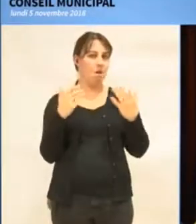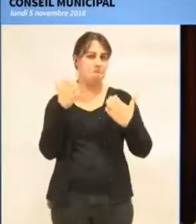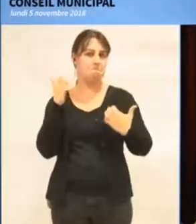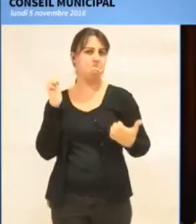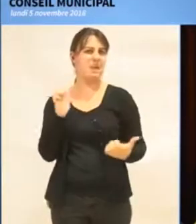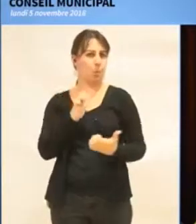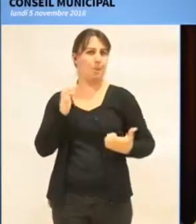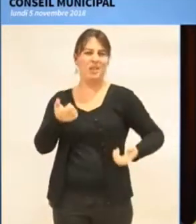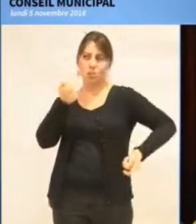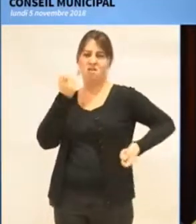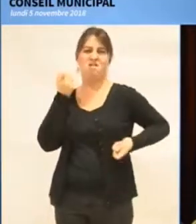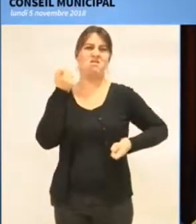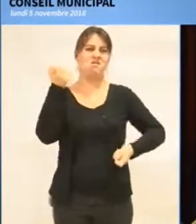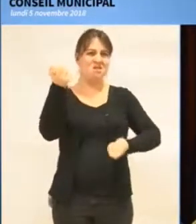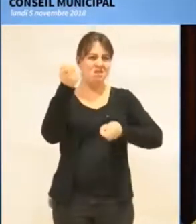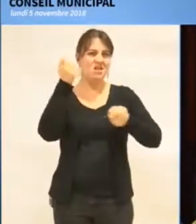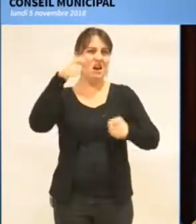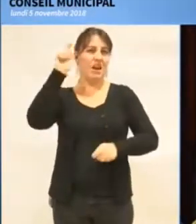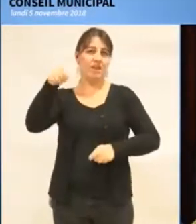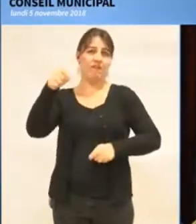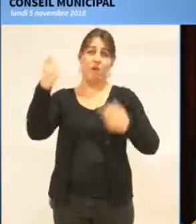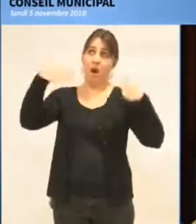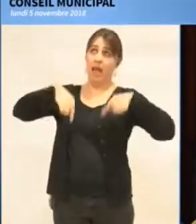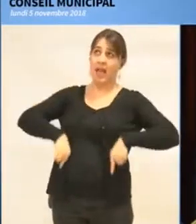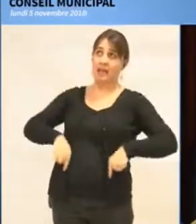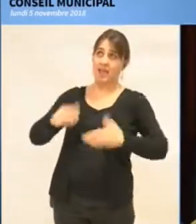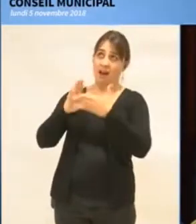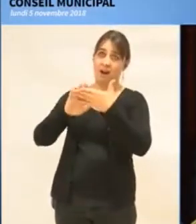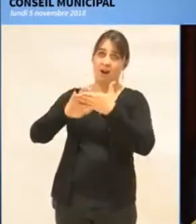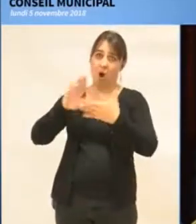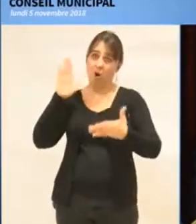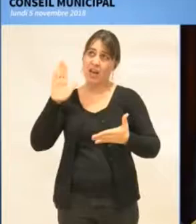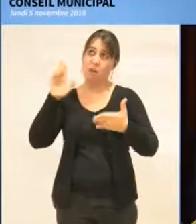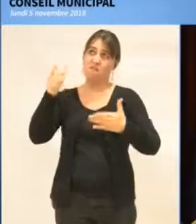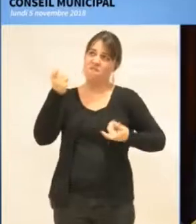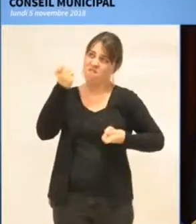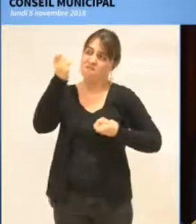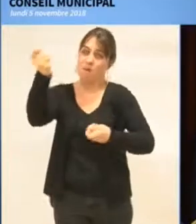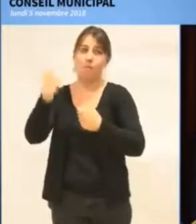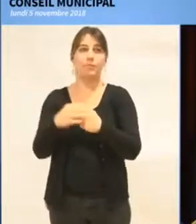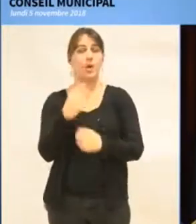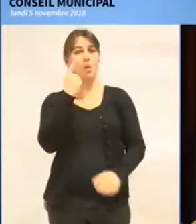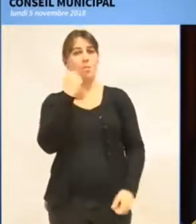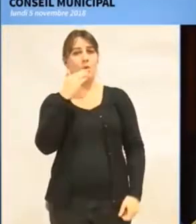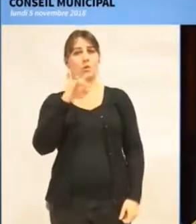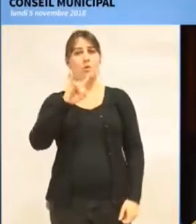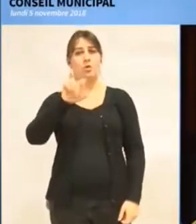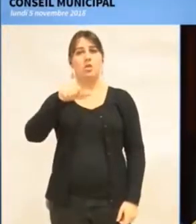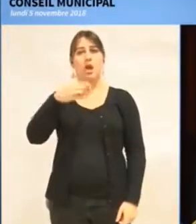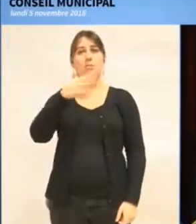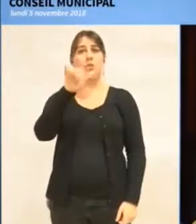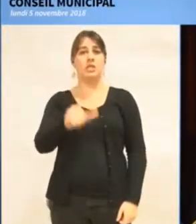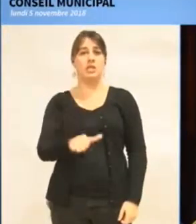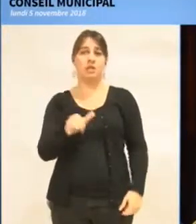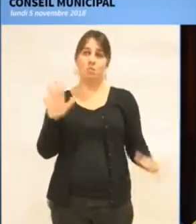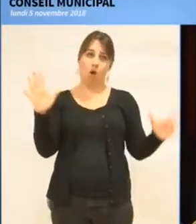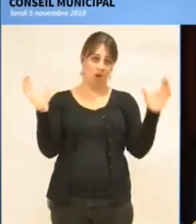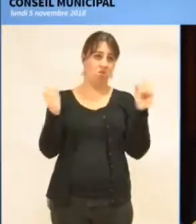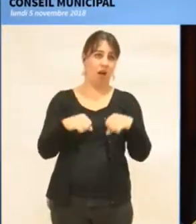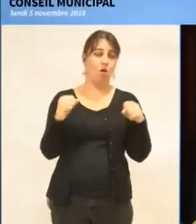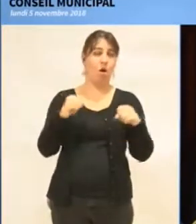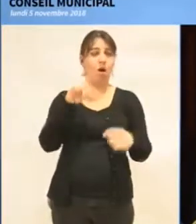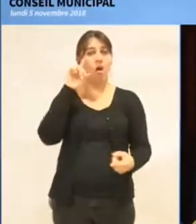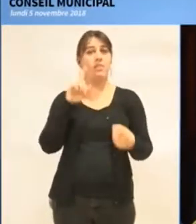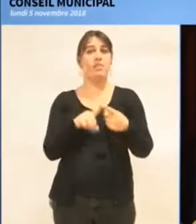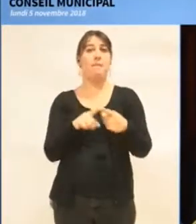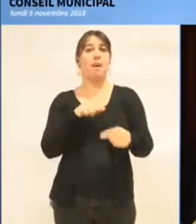forte et que l'État tienne ses engagements. Je rejoins Mathieu Chamussy sur un point. Les moyens en termes de police ne sont pas suffisants en termes